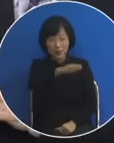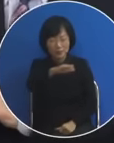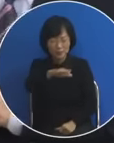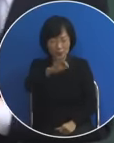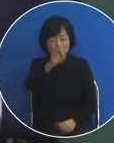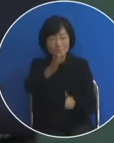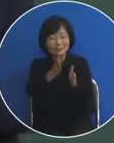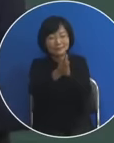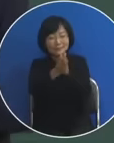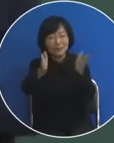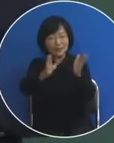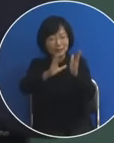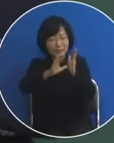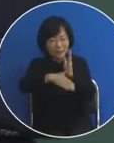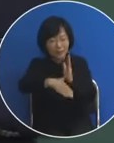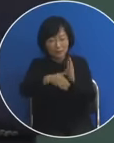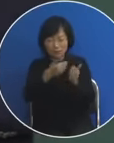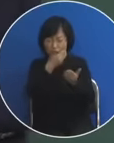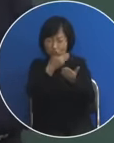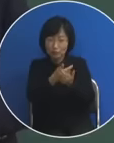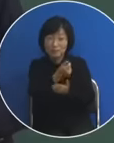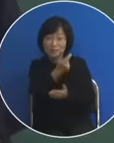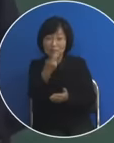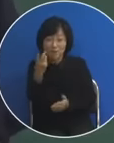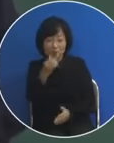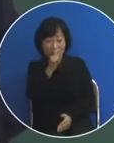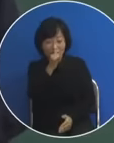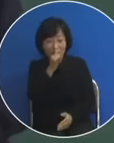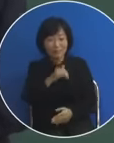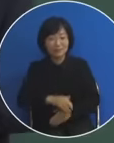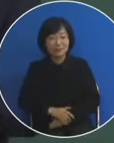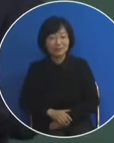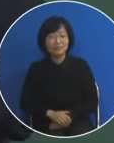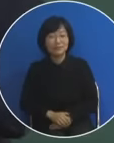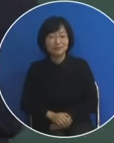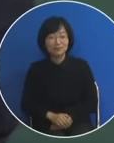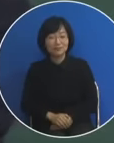must keep in mind at the start. 하나님은 분명히